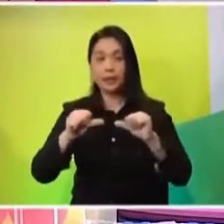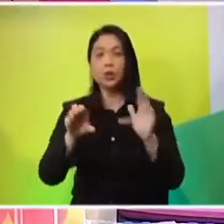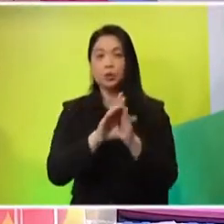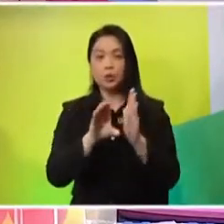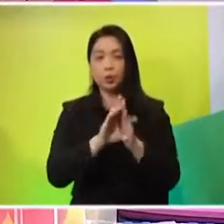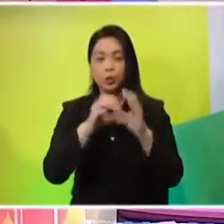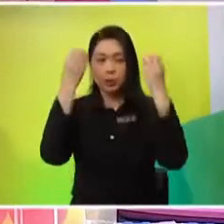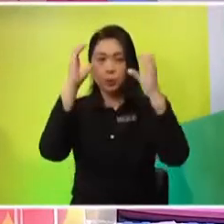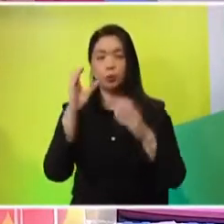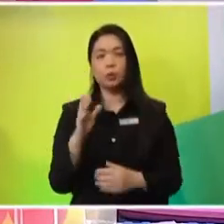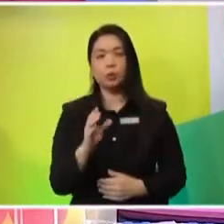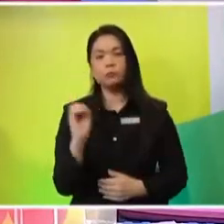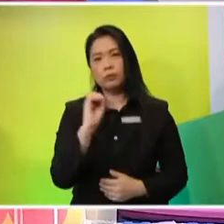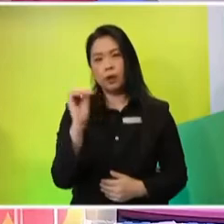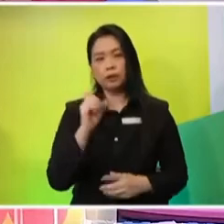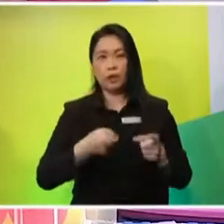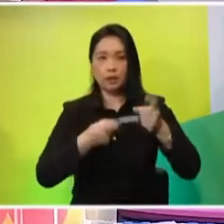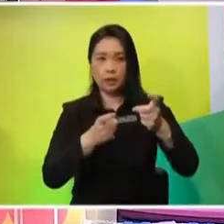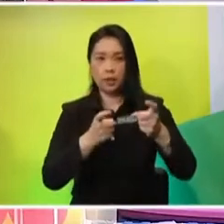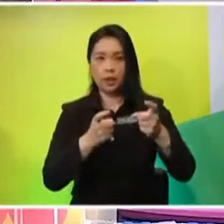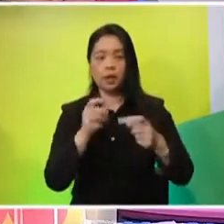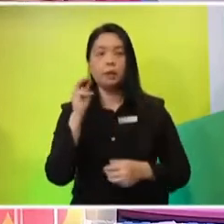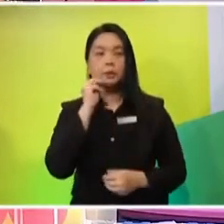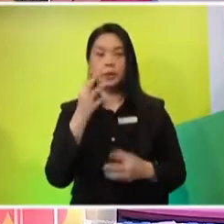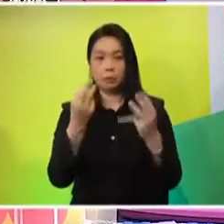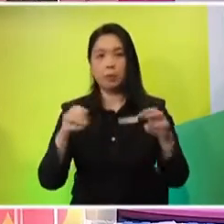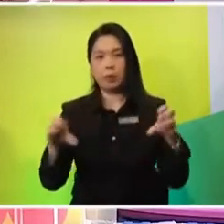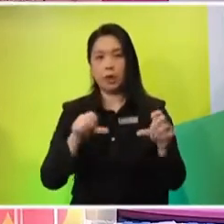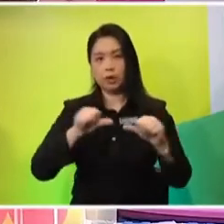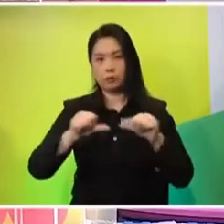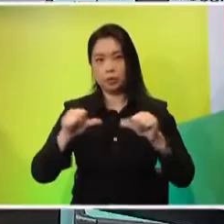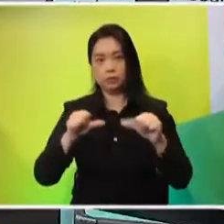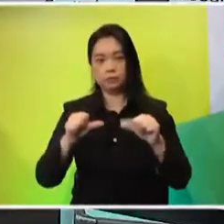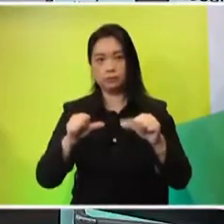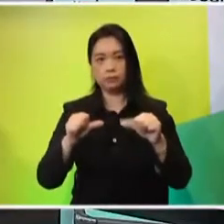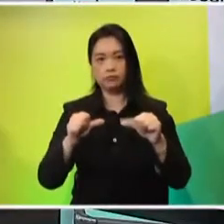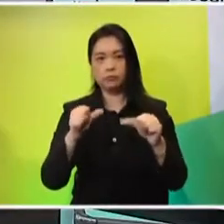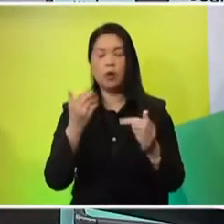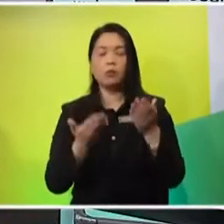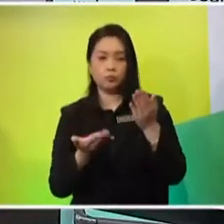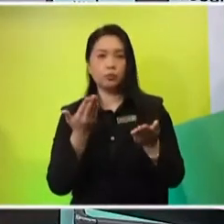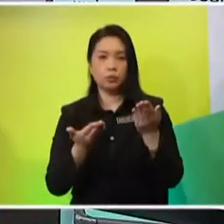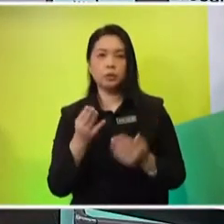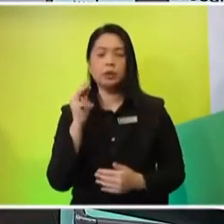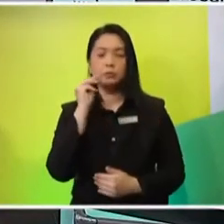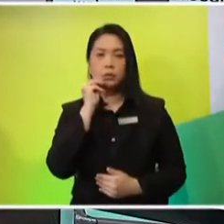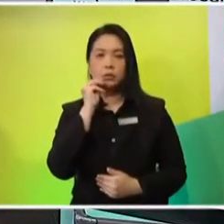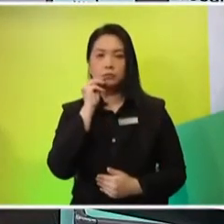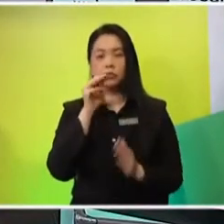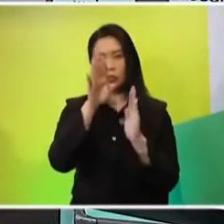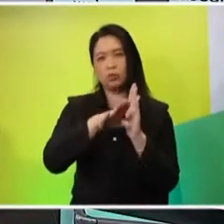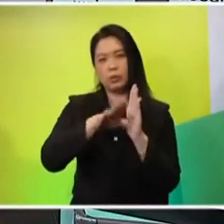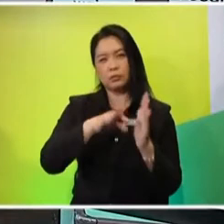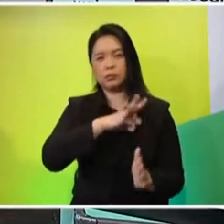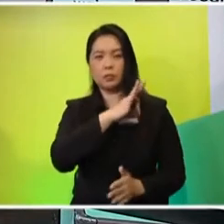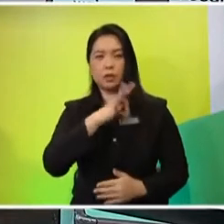ada hadiah untuk Mira. Mira nak tak buat aktiviti? Mungkin saya kurang bersemangat lah, kan, cikgu. Ha, macam